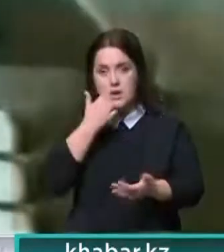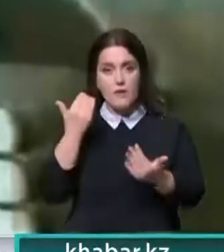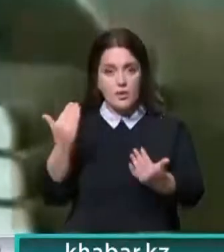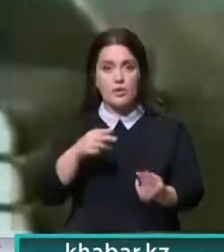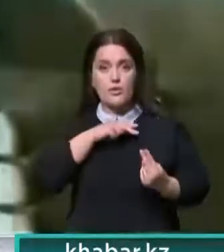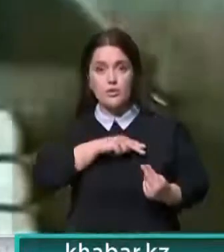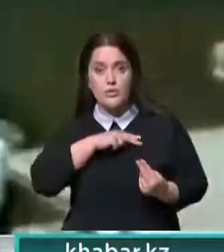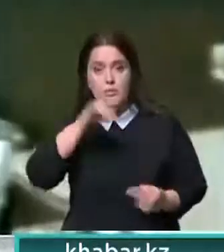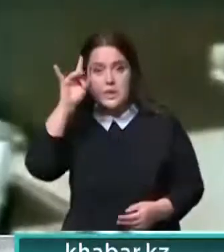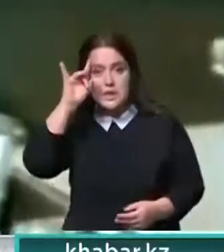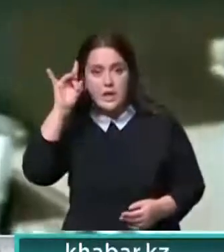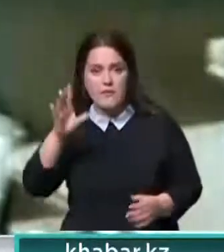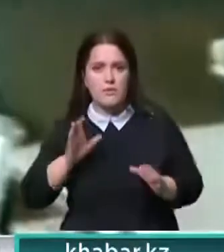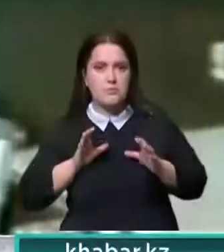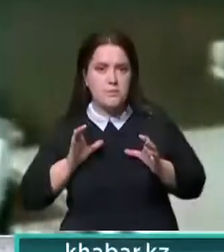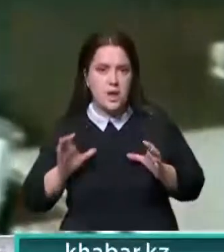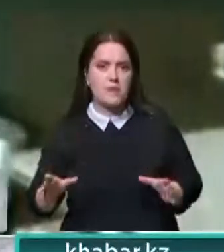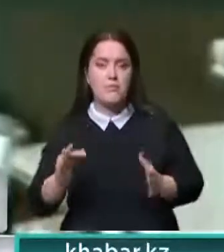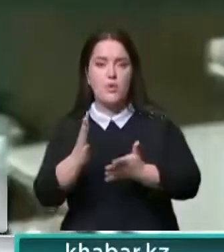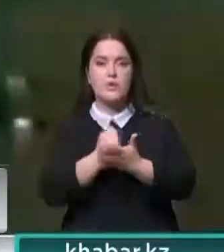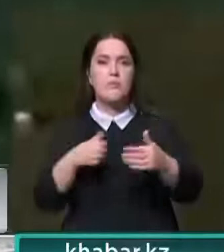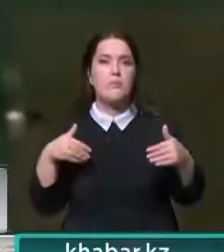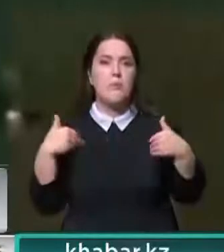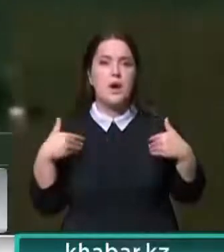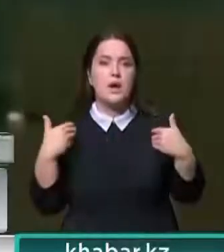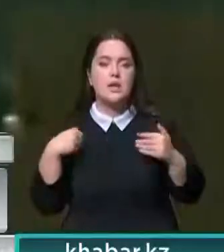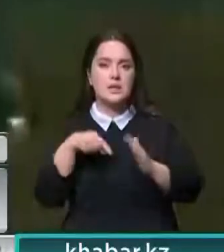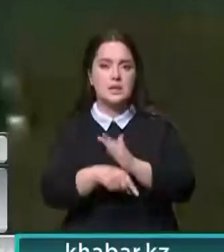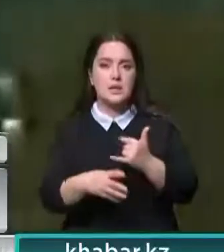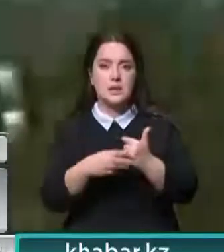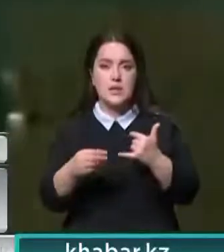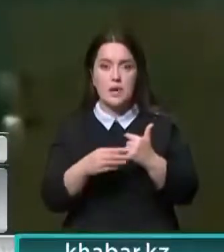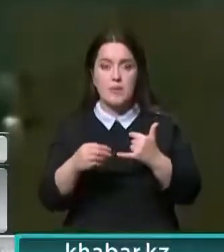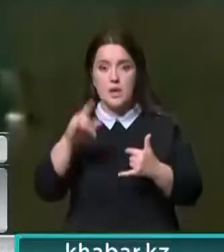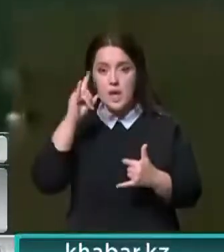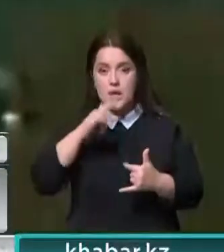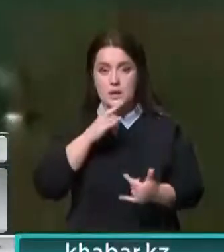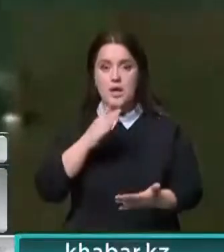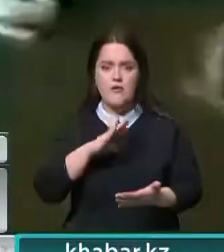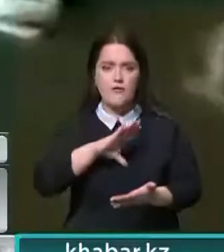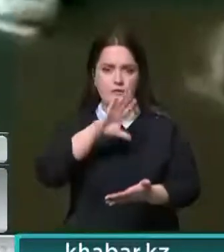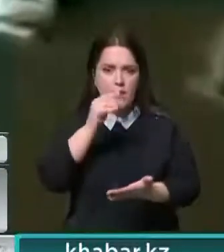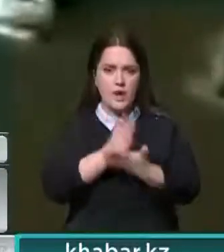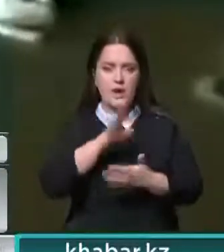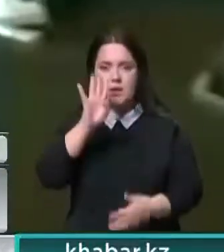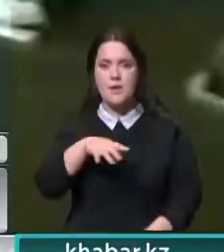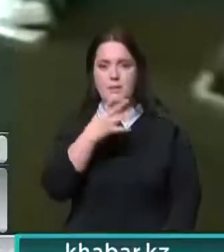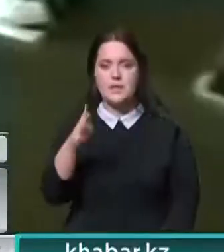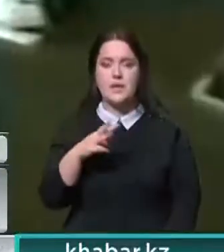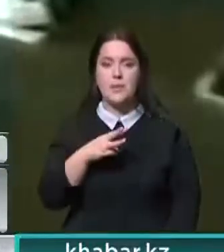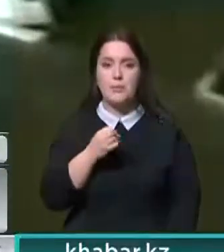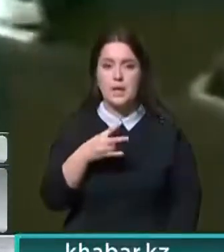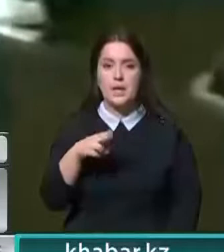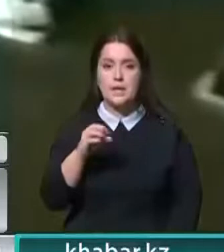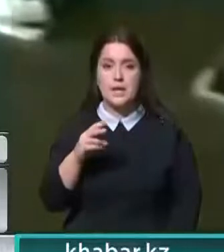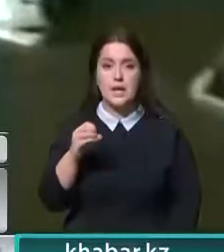стал известен как одна из самых богатых стран по запасам полезных ископаемых. В недрах казахской земли есть все элементы таблицы